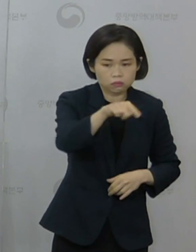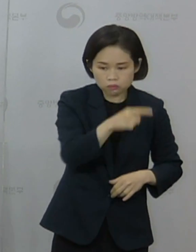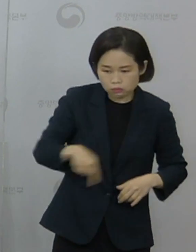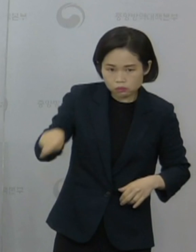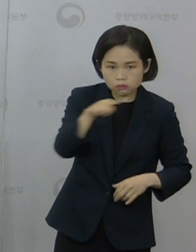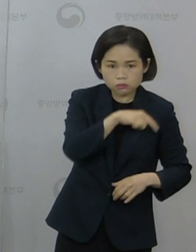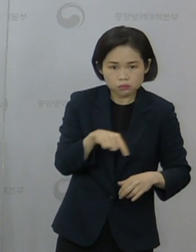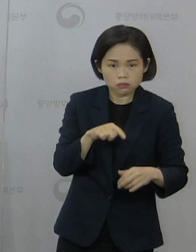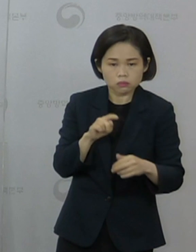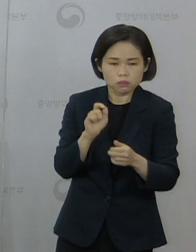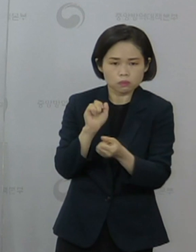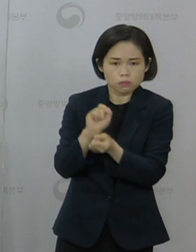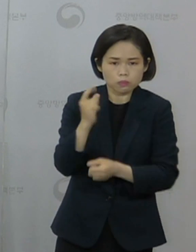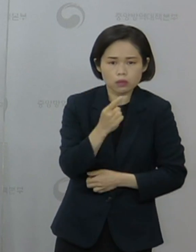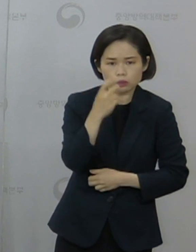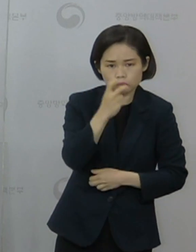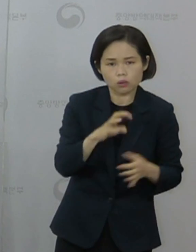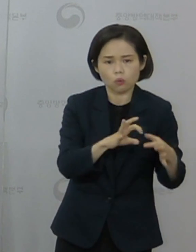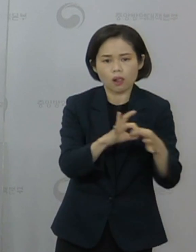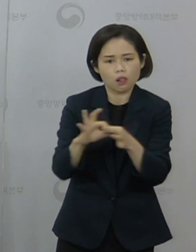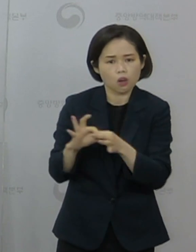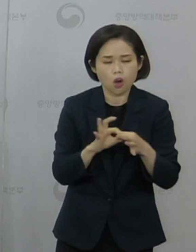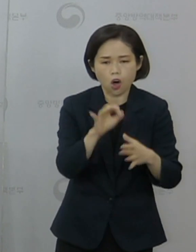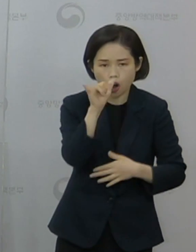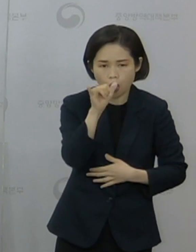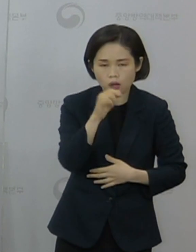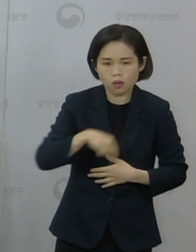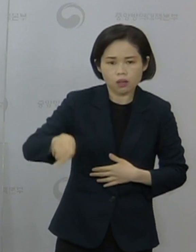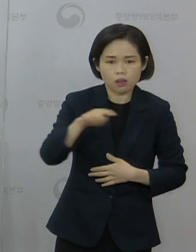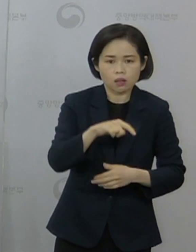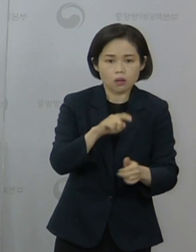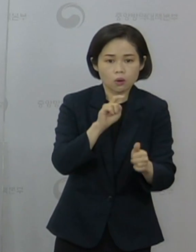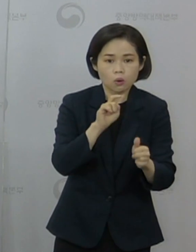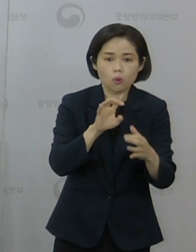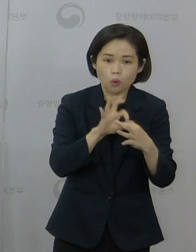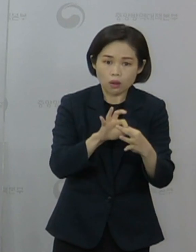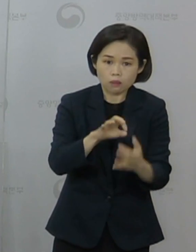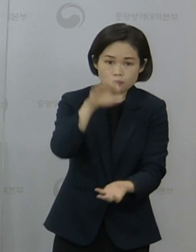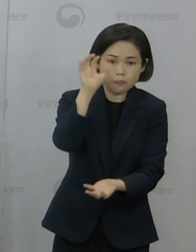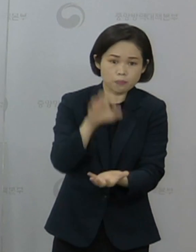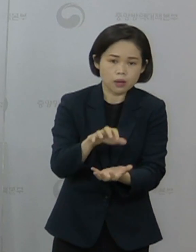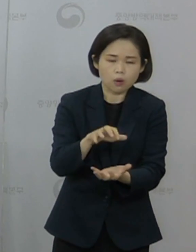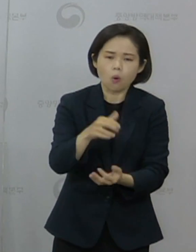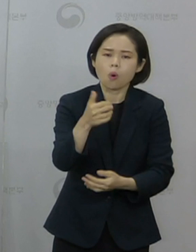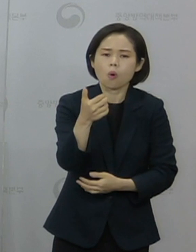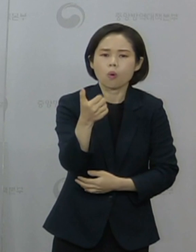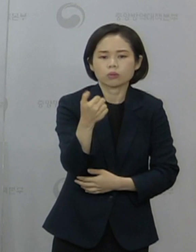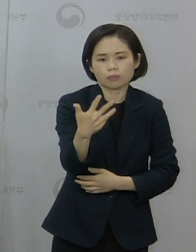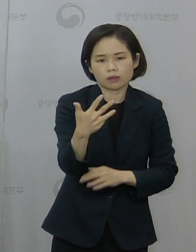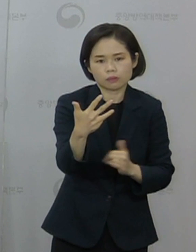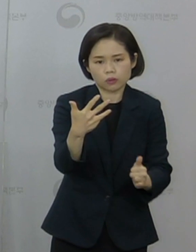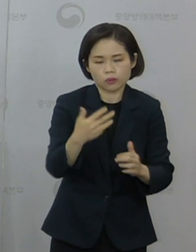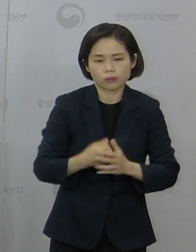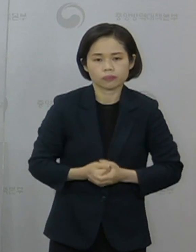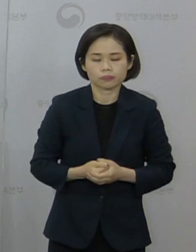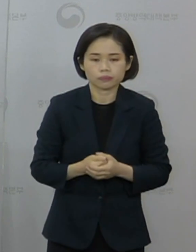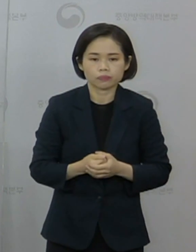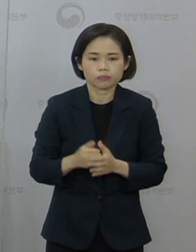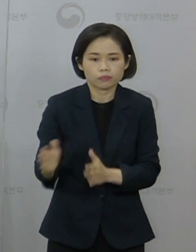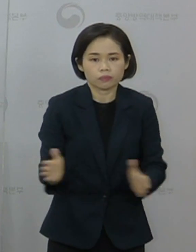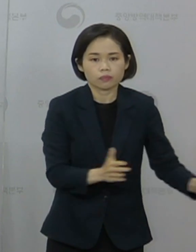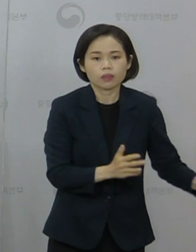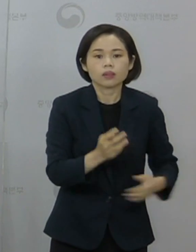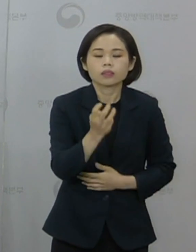되서 현재까지 이와 관련된 2 적 확증 자수는 58명 입니다 서울 3